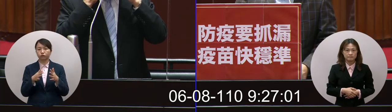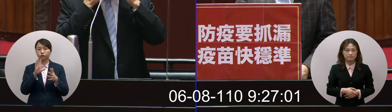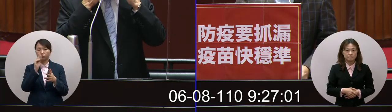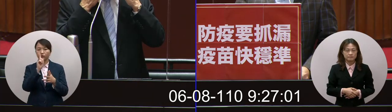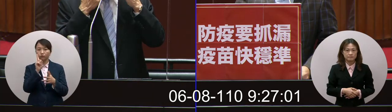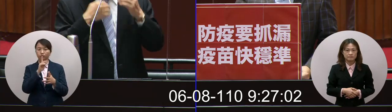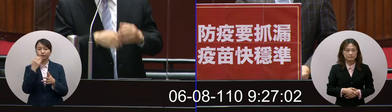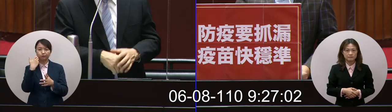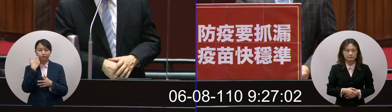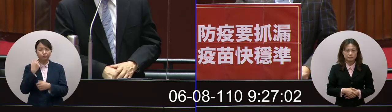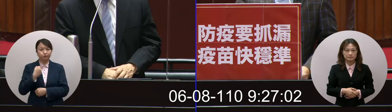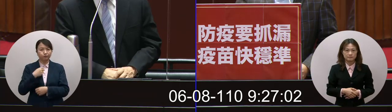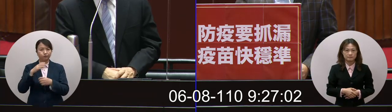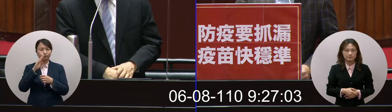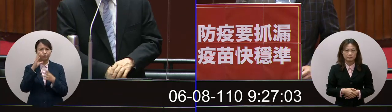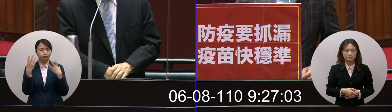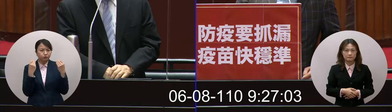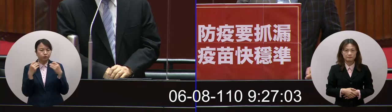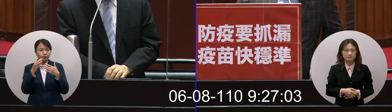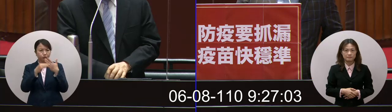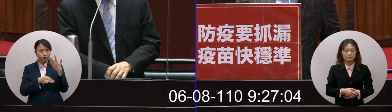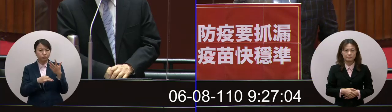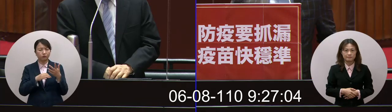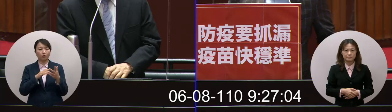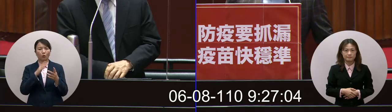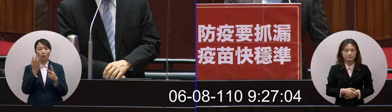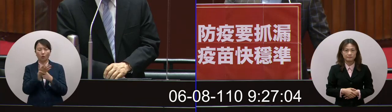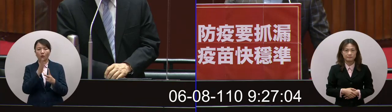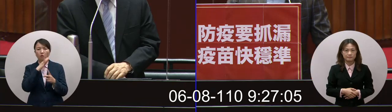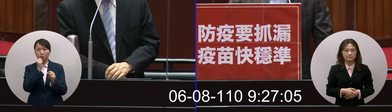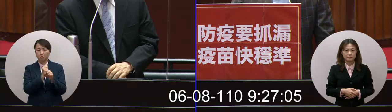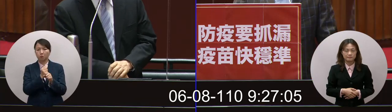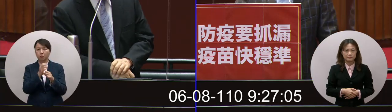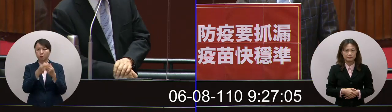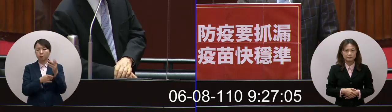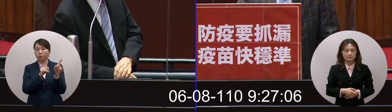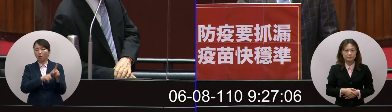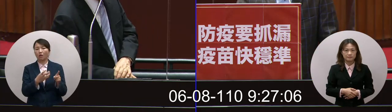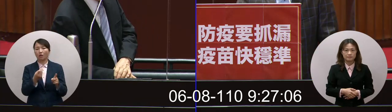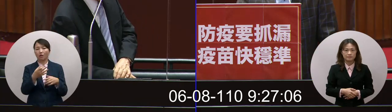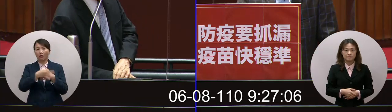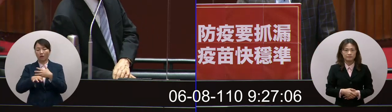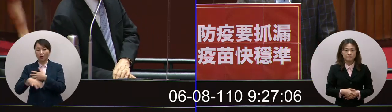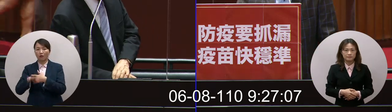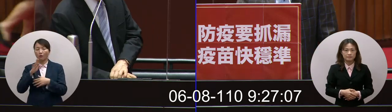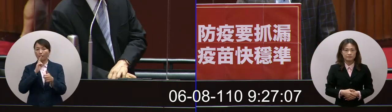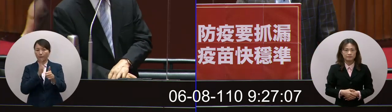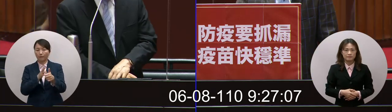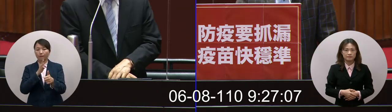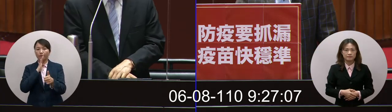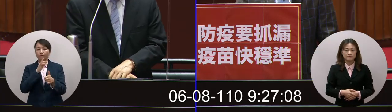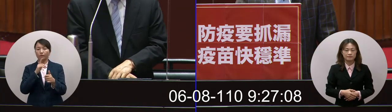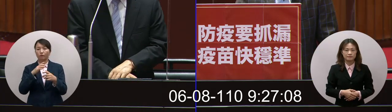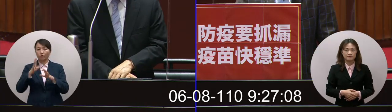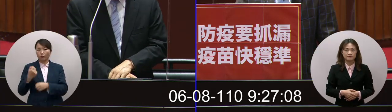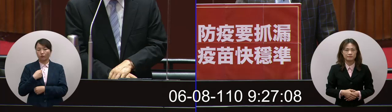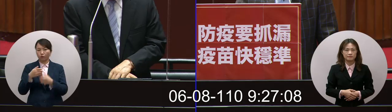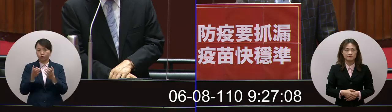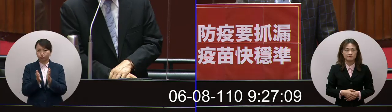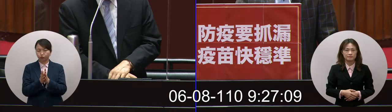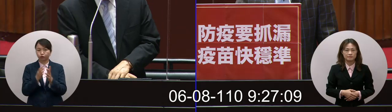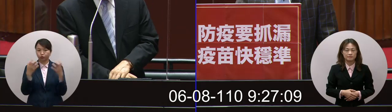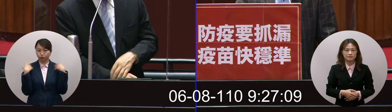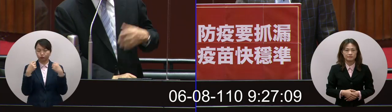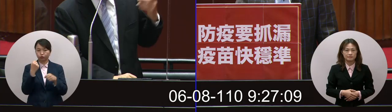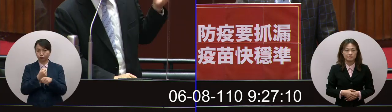某一个军官无了解，或者是做了无正确？我请咱的督导国防部。业务